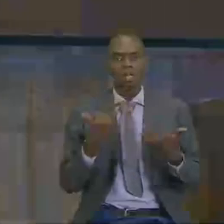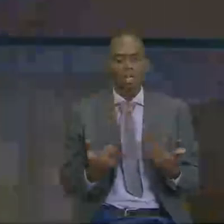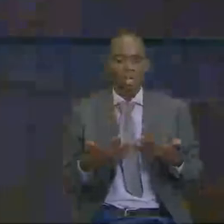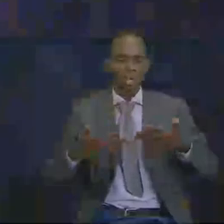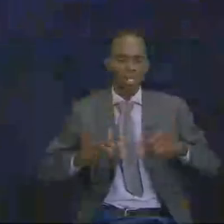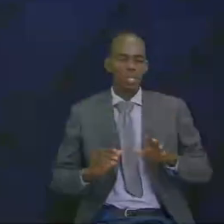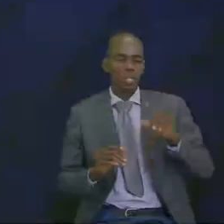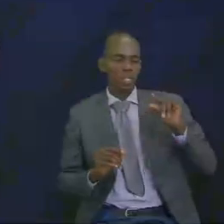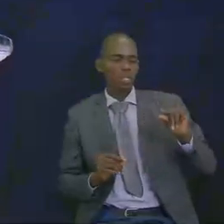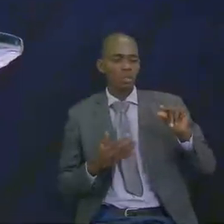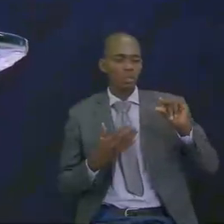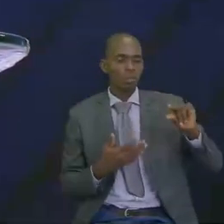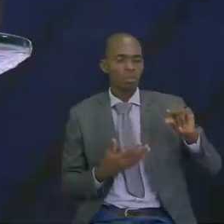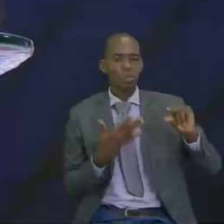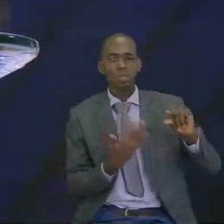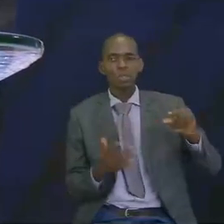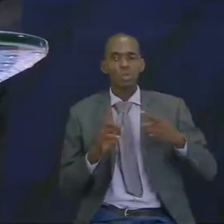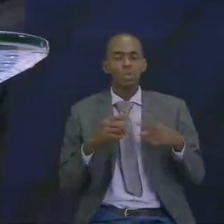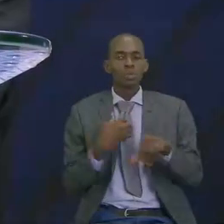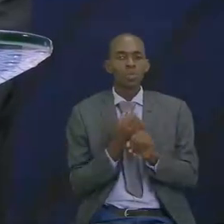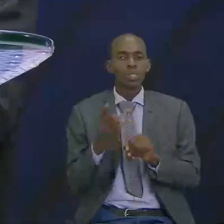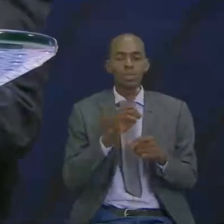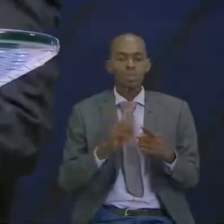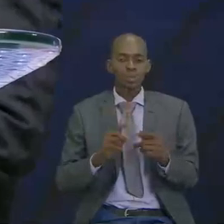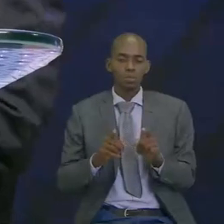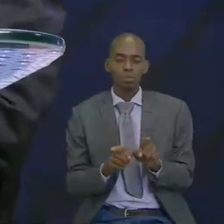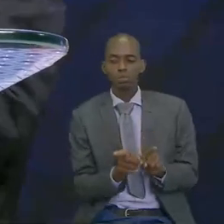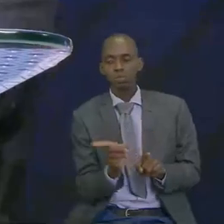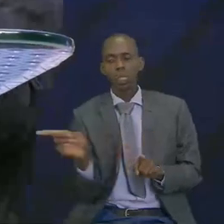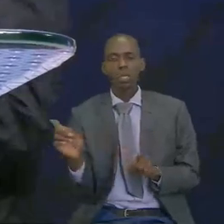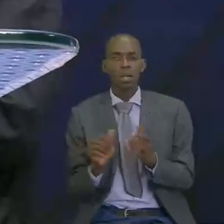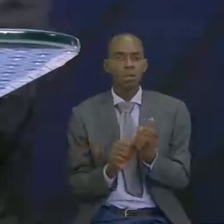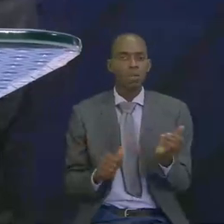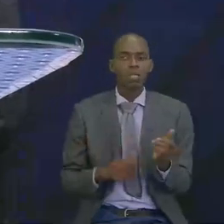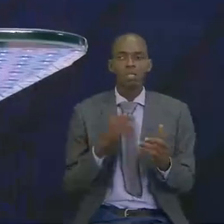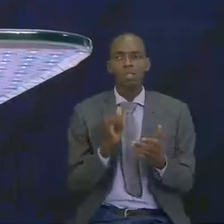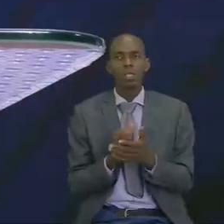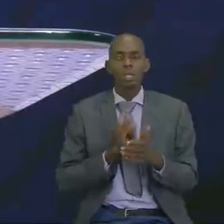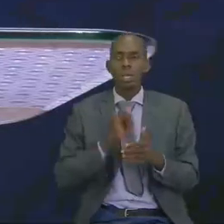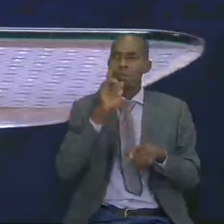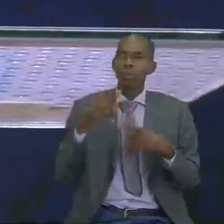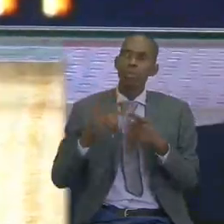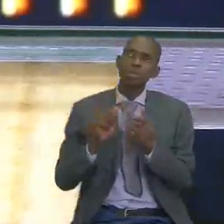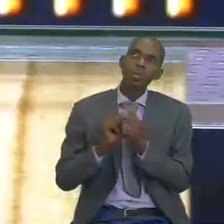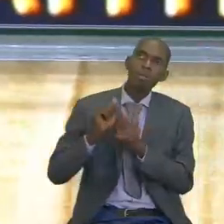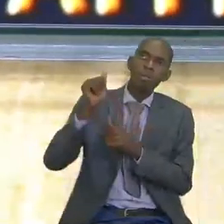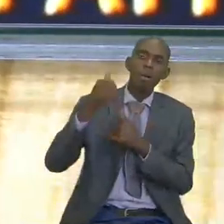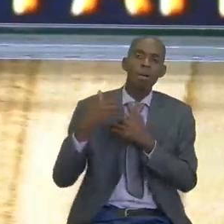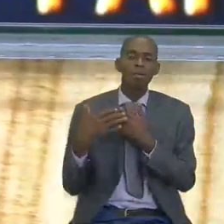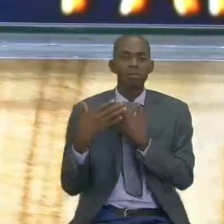choses de les faire éloigner du Seigneur disent que je vais à un pays lointain et deviennent